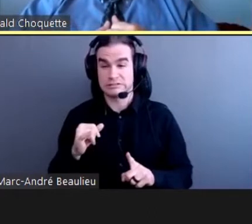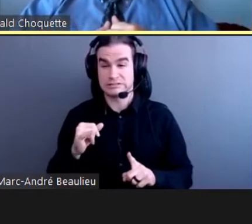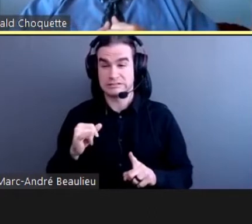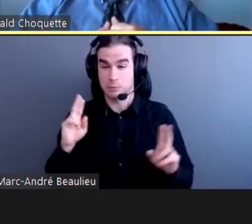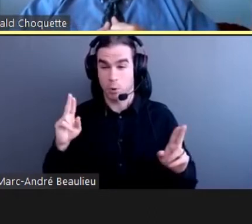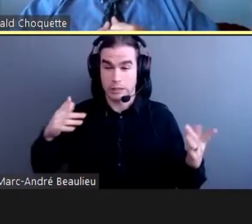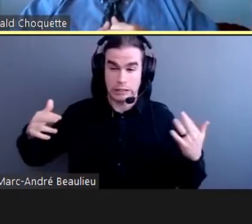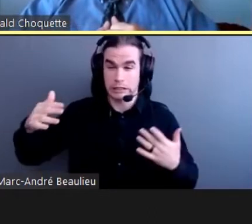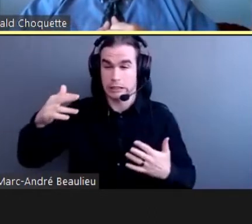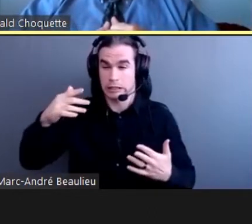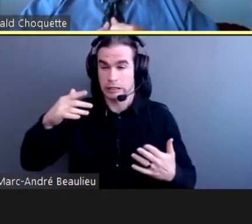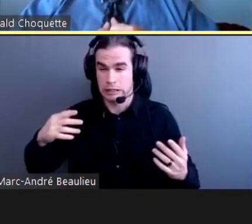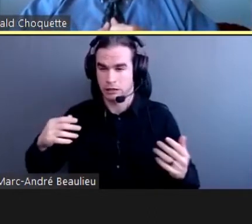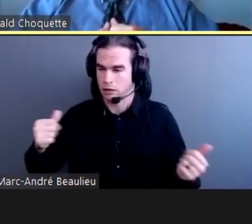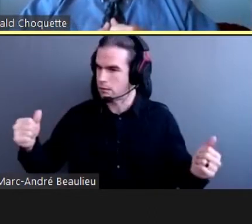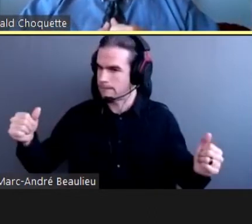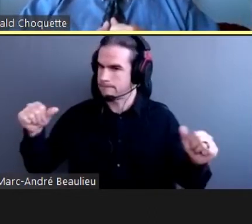dans le bruit. OK?